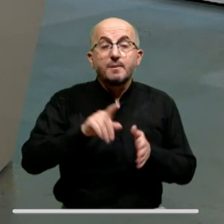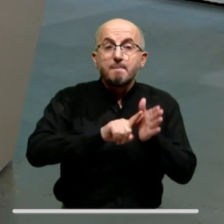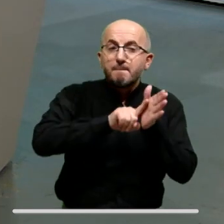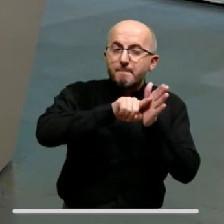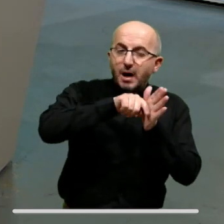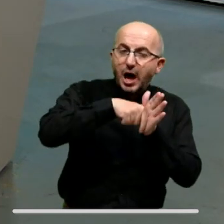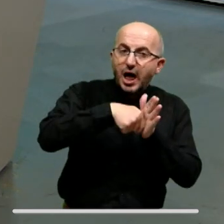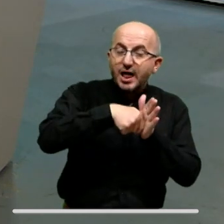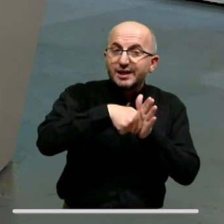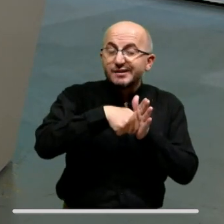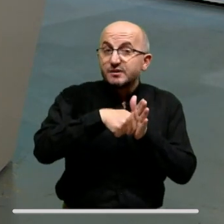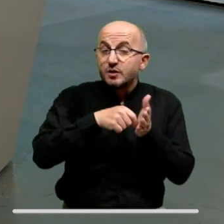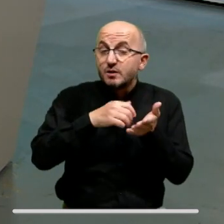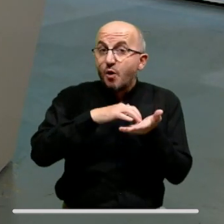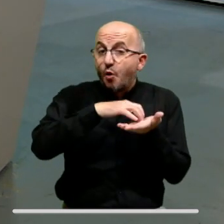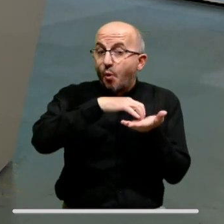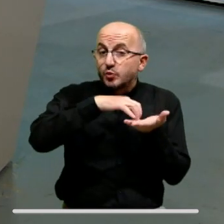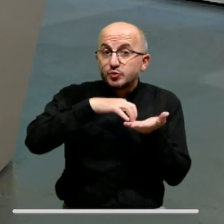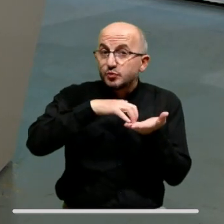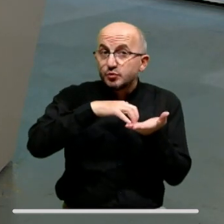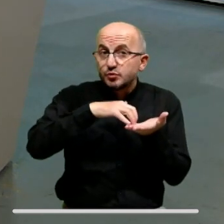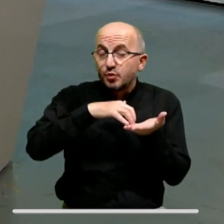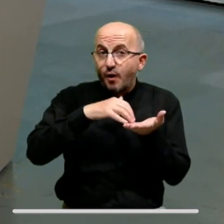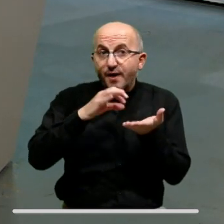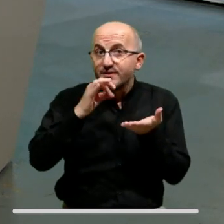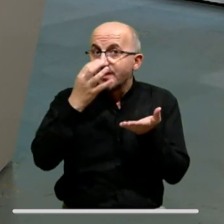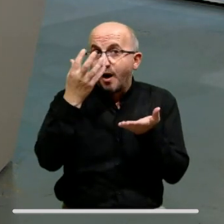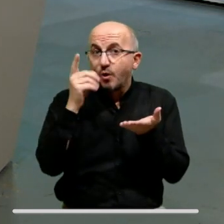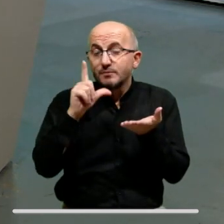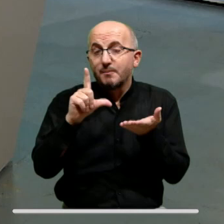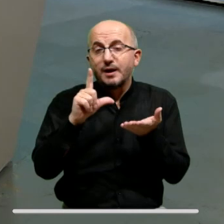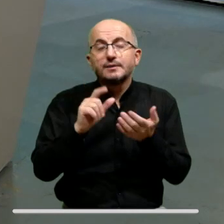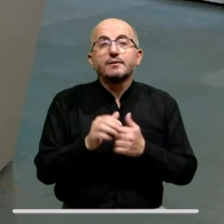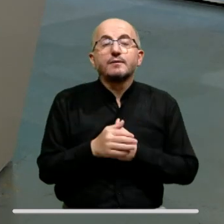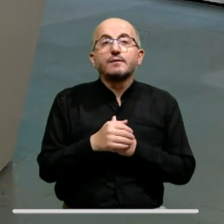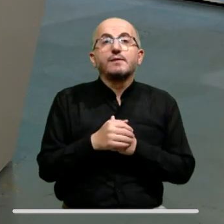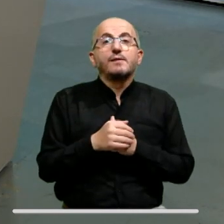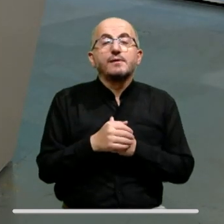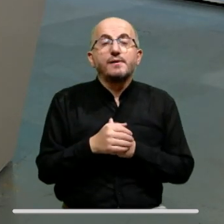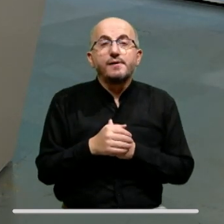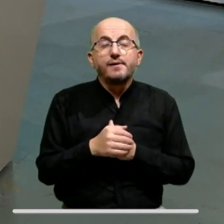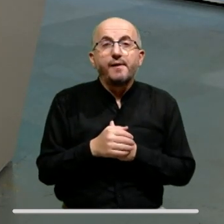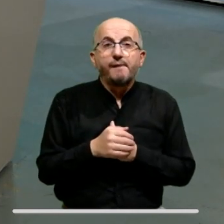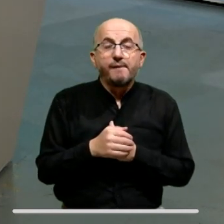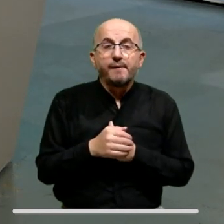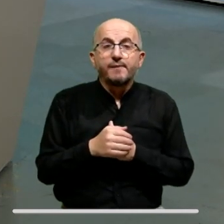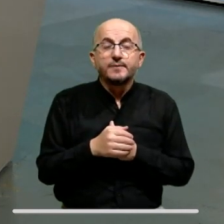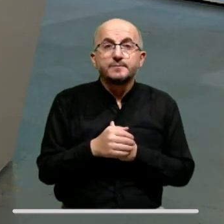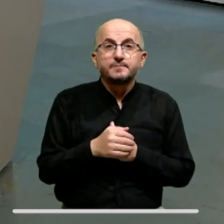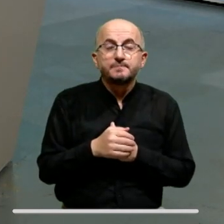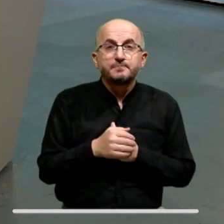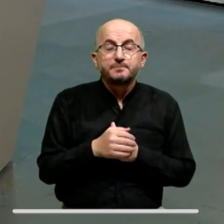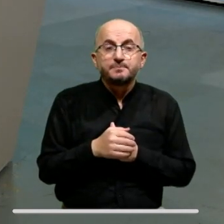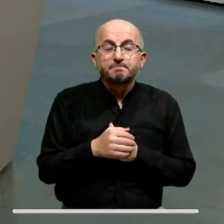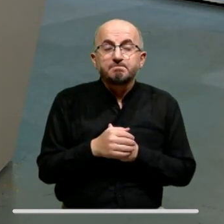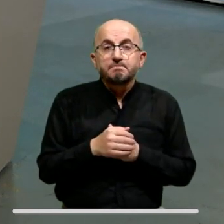öşür miktarı ne olmalı diye böyle sık sık sorulurdu eskiden. Bu aralar gelmiyordu. Şeref, evet, Bey bu yeni yayın döneminin ilk sorusunu sordu.